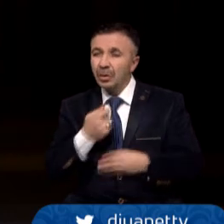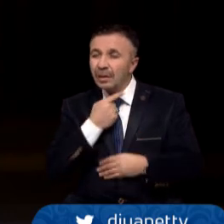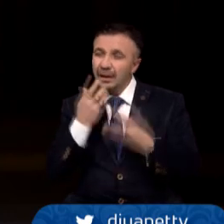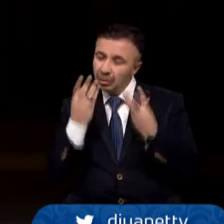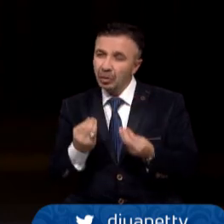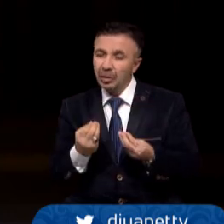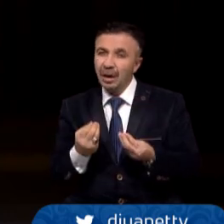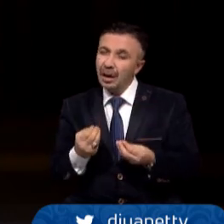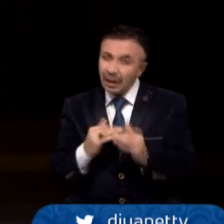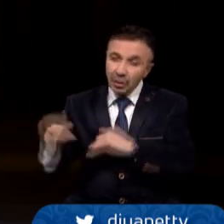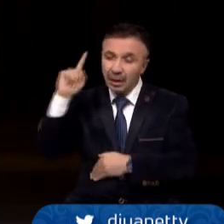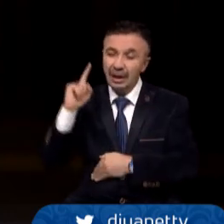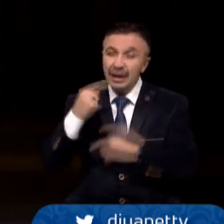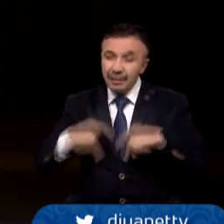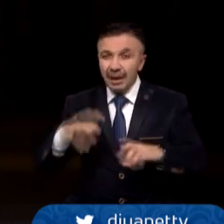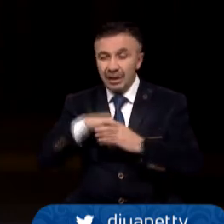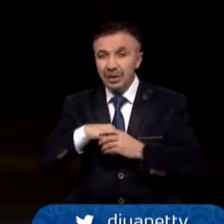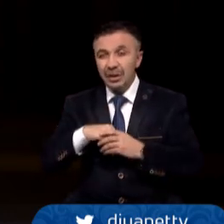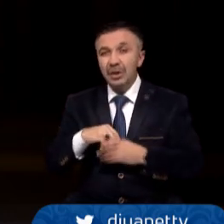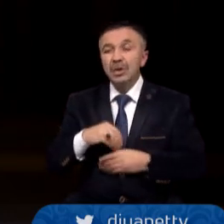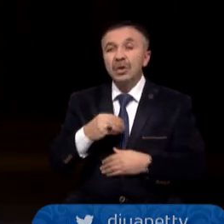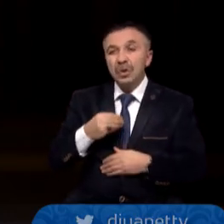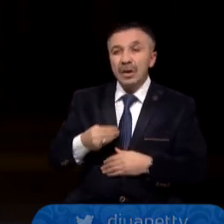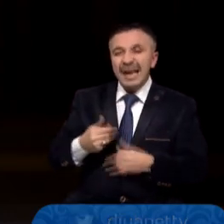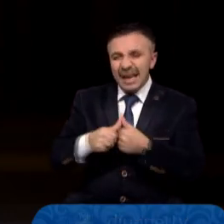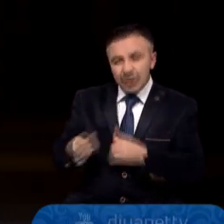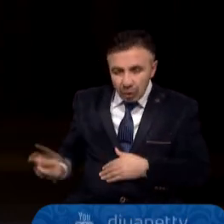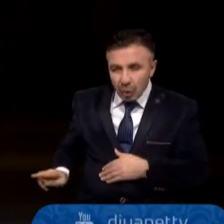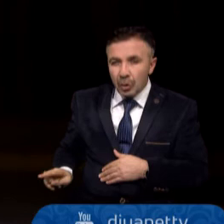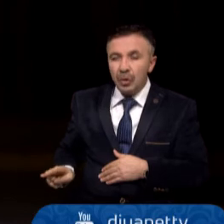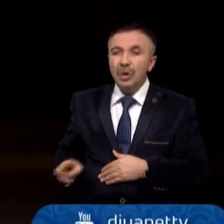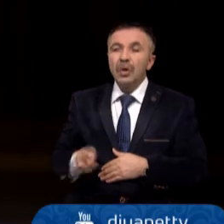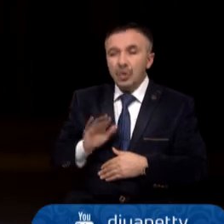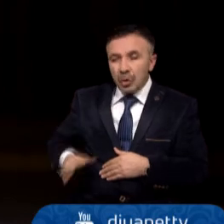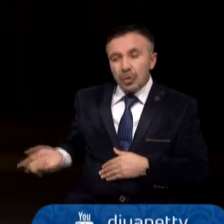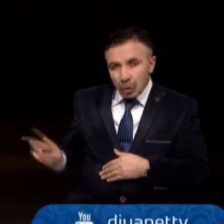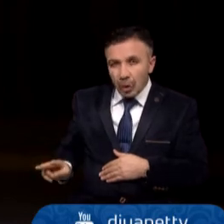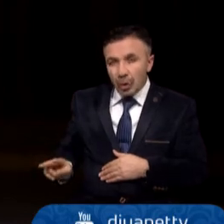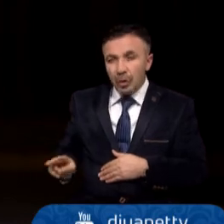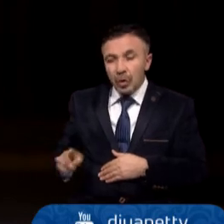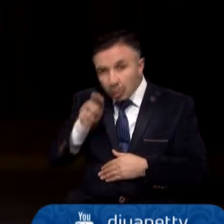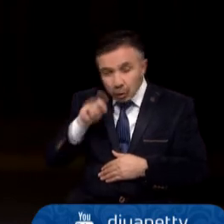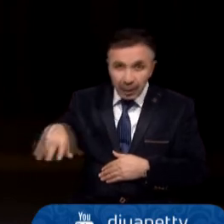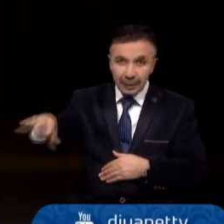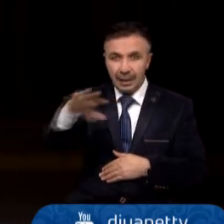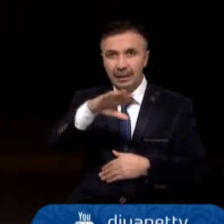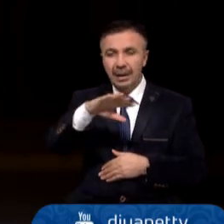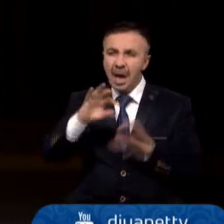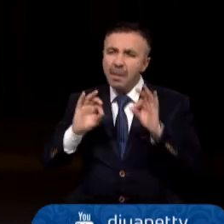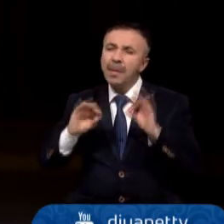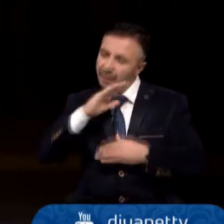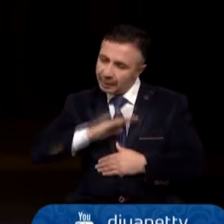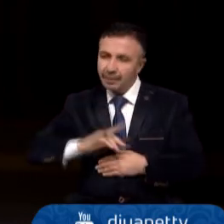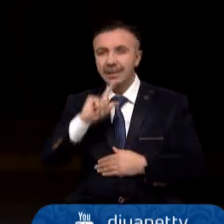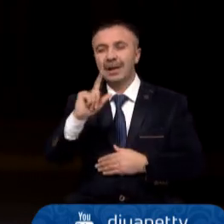olur Allahü Teala bazen imtihan için eşini alır çocuğunu alır müminlere Müslümanlara